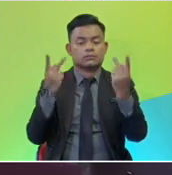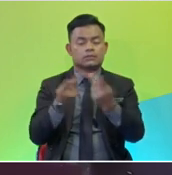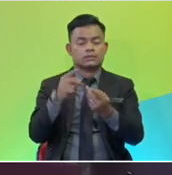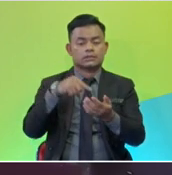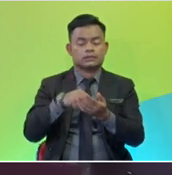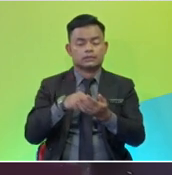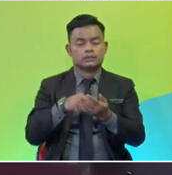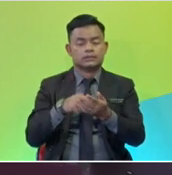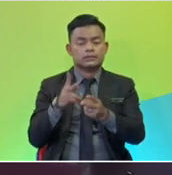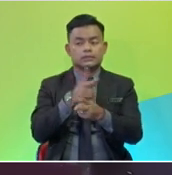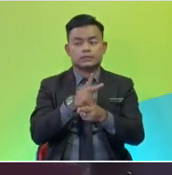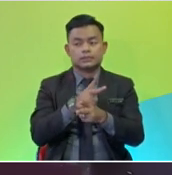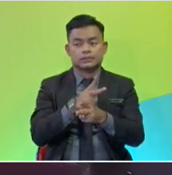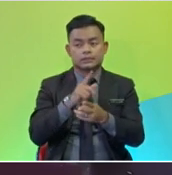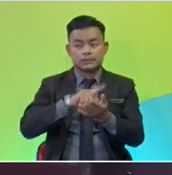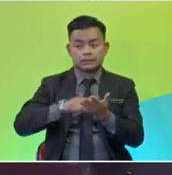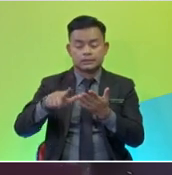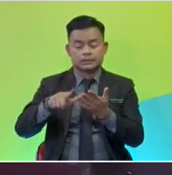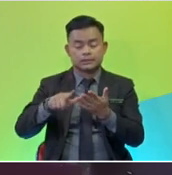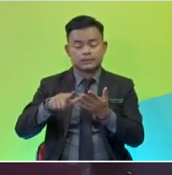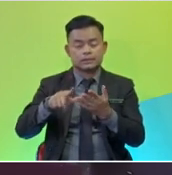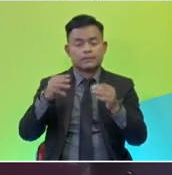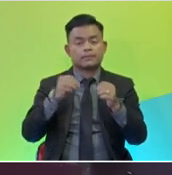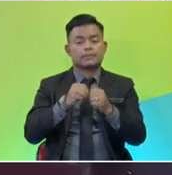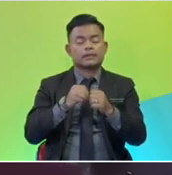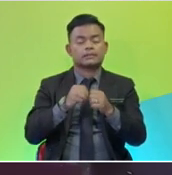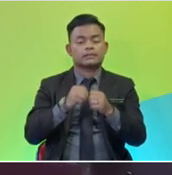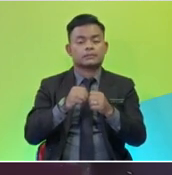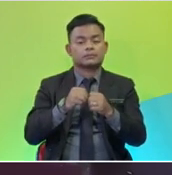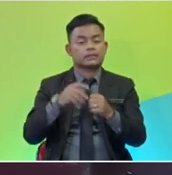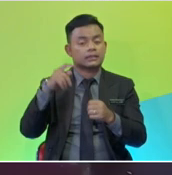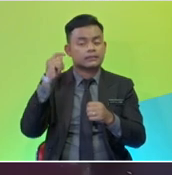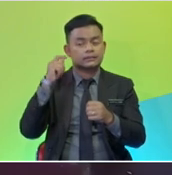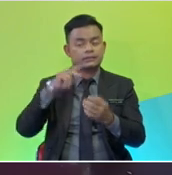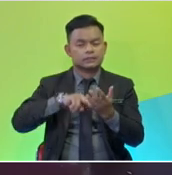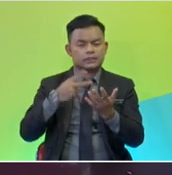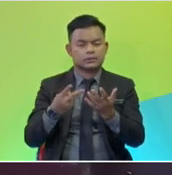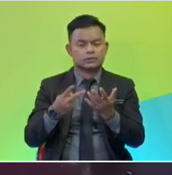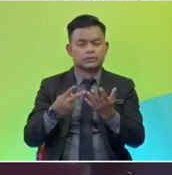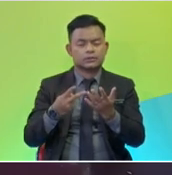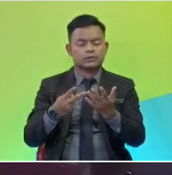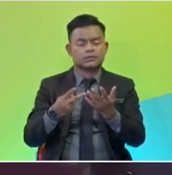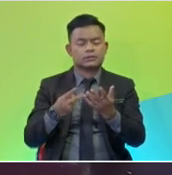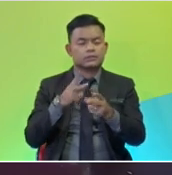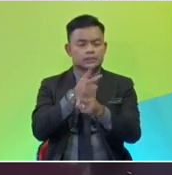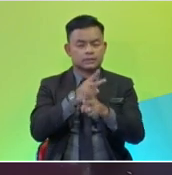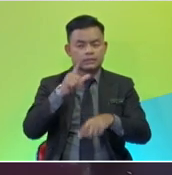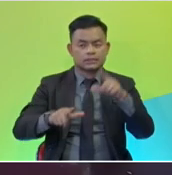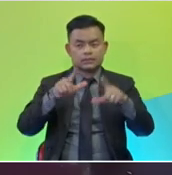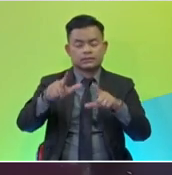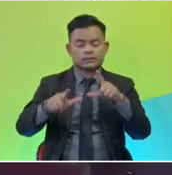awas macam abang Akmal nak jatuh tadi betul di sebelah Abang Akmal awasi langkah Anda semasa kita menaiki tangga